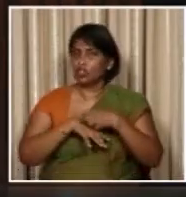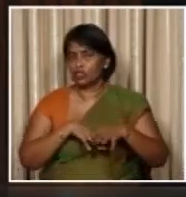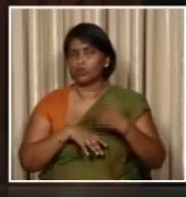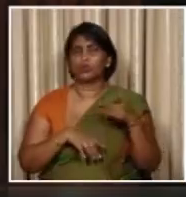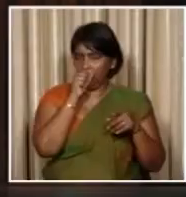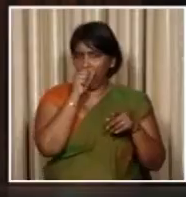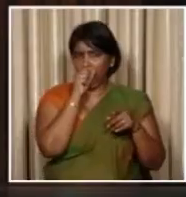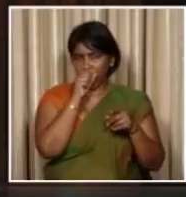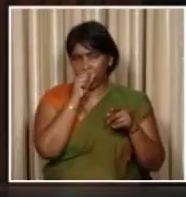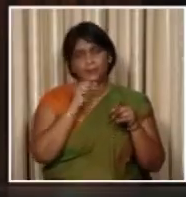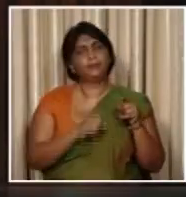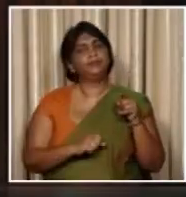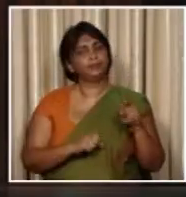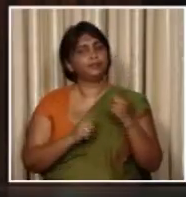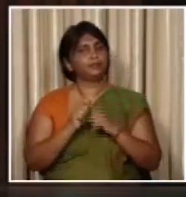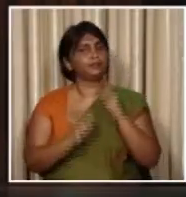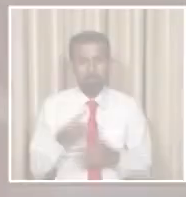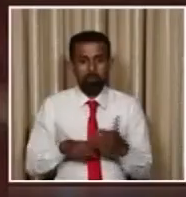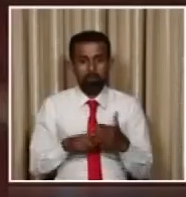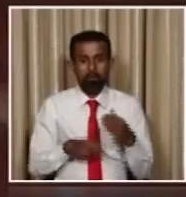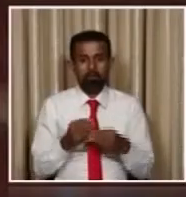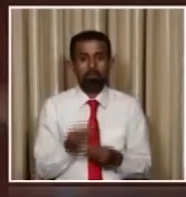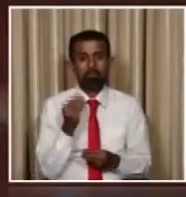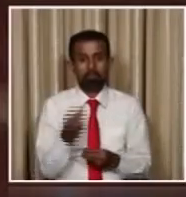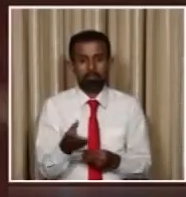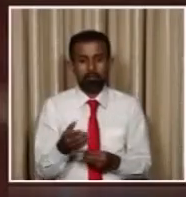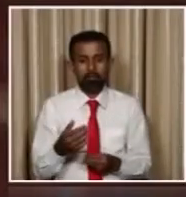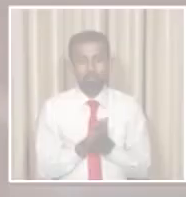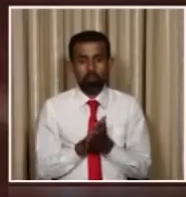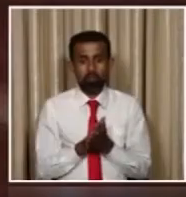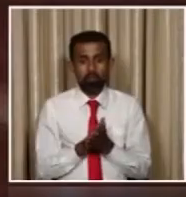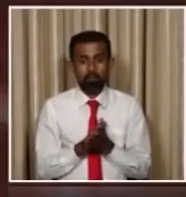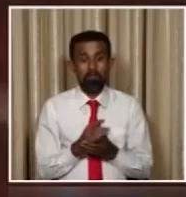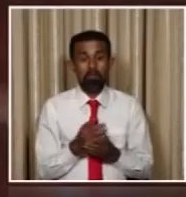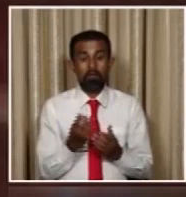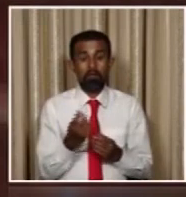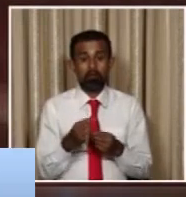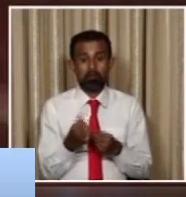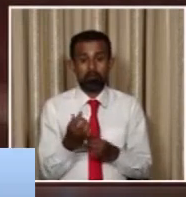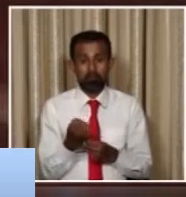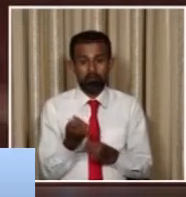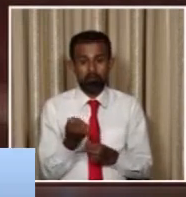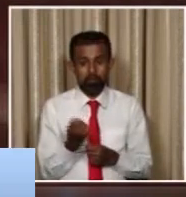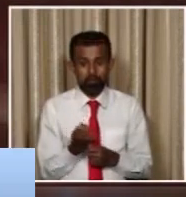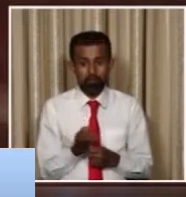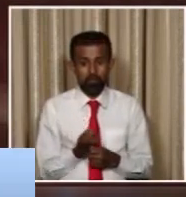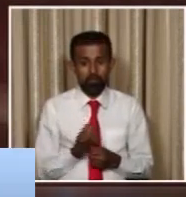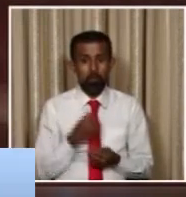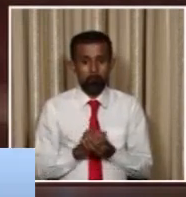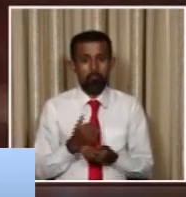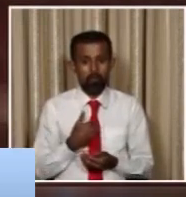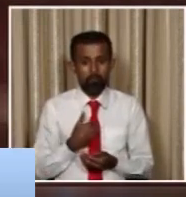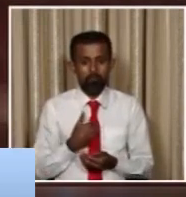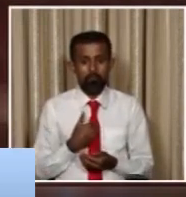ඒ මිය ගිය අයට මේ මුදල් ටික බෙදලා දුන්නා ඊටත් දෙඩිය හොඳයි. මගේ කතේ තවම කොන්තේ තියෙනවා. මං හැබැයි දෙවියොන්ට අදහන්නේ දෙවියන් වහන්සේ